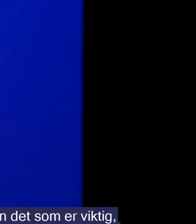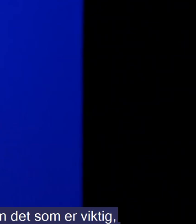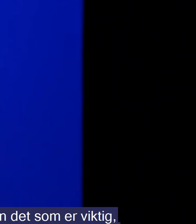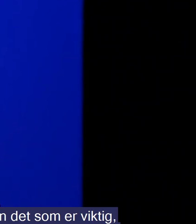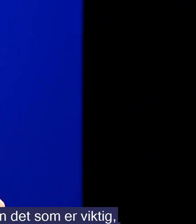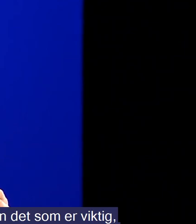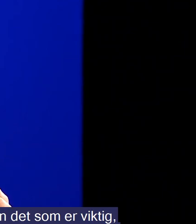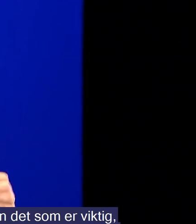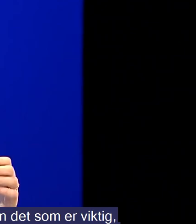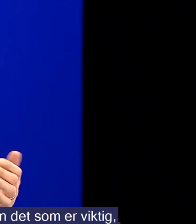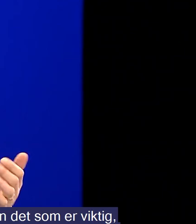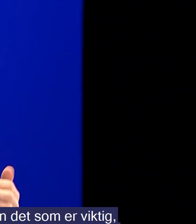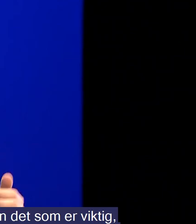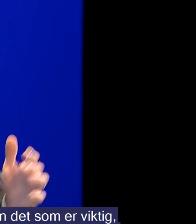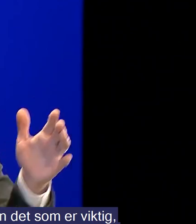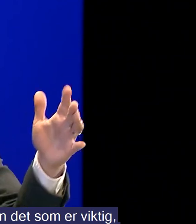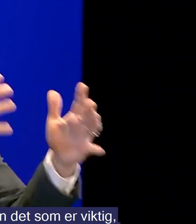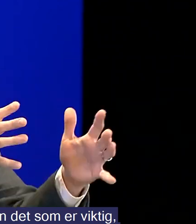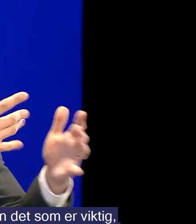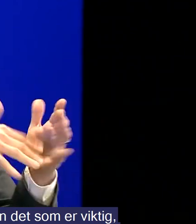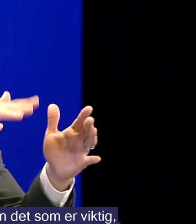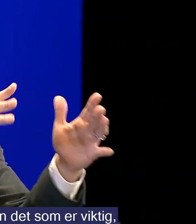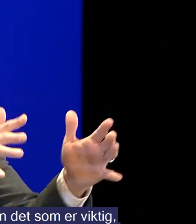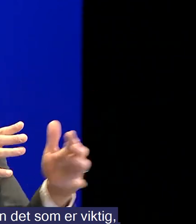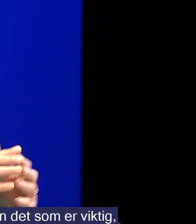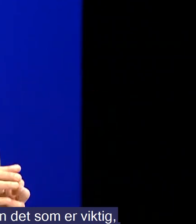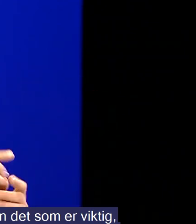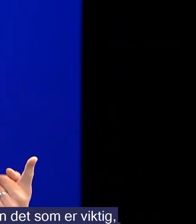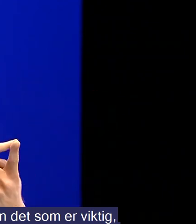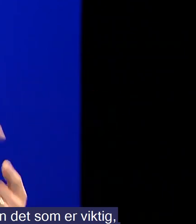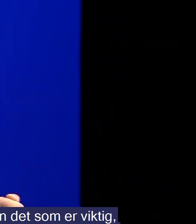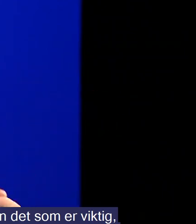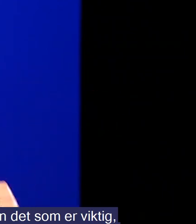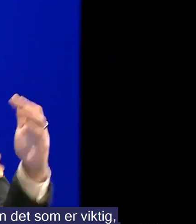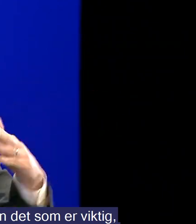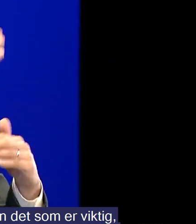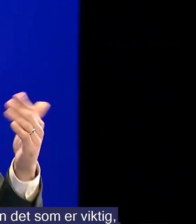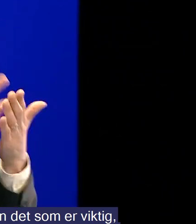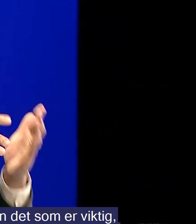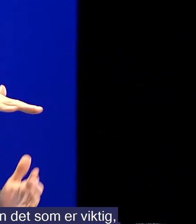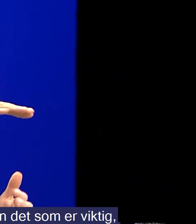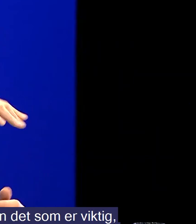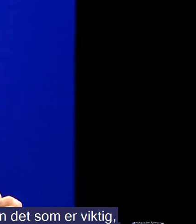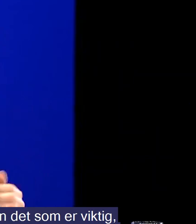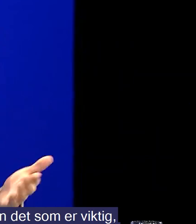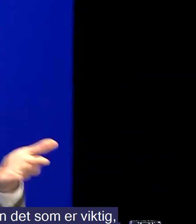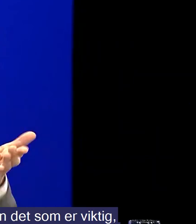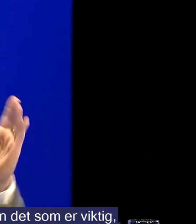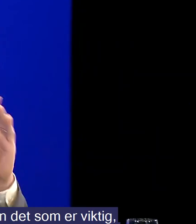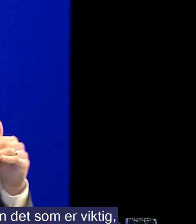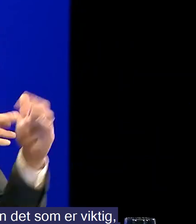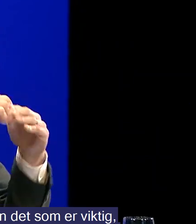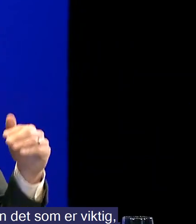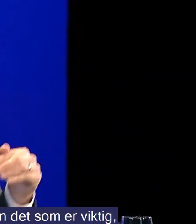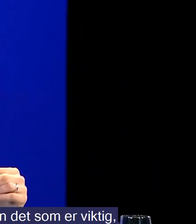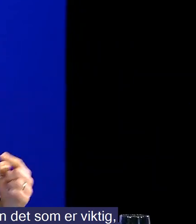Norsk har mange språklige arenaer, men det som viktig jo, det viktig å ha disse arenaene. Man må bygge dem